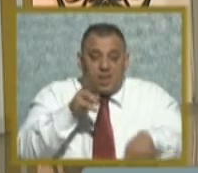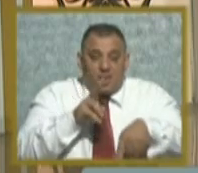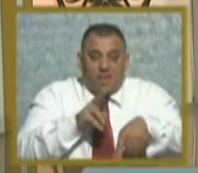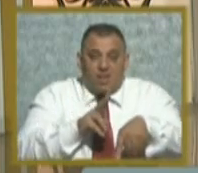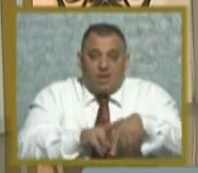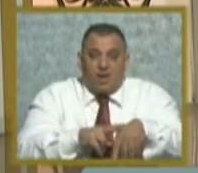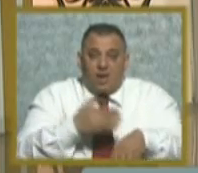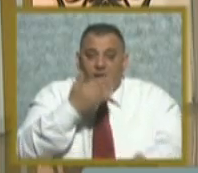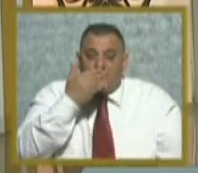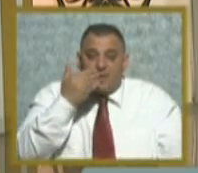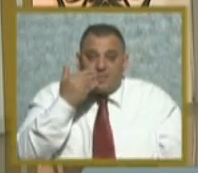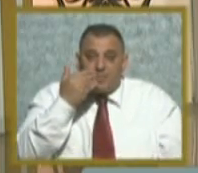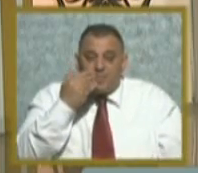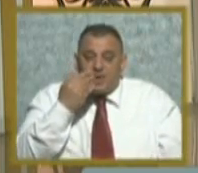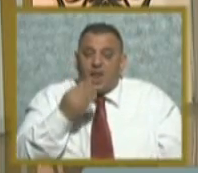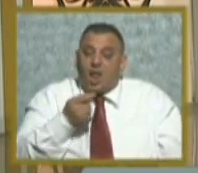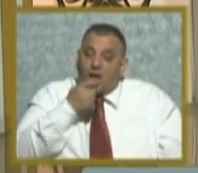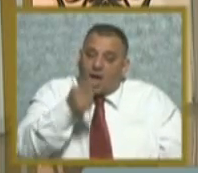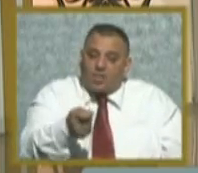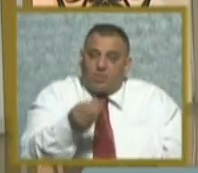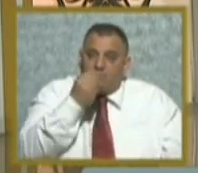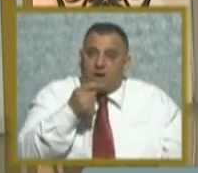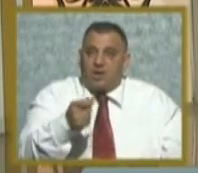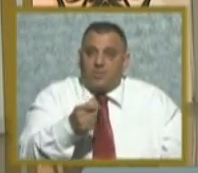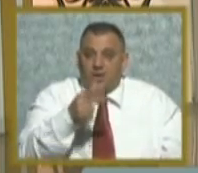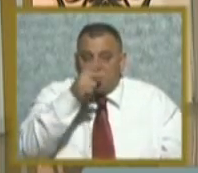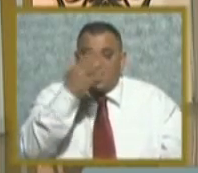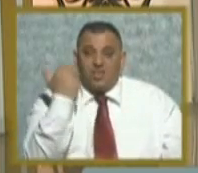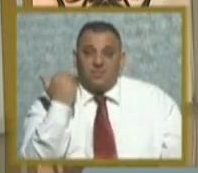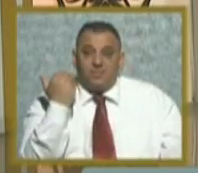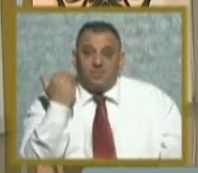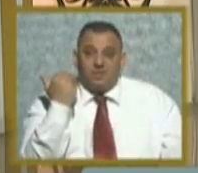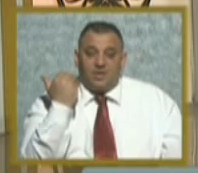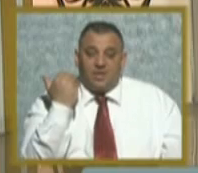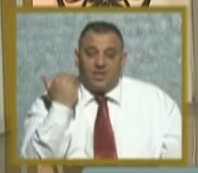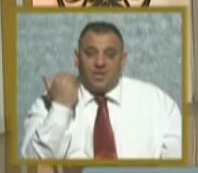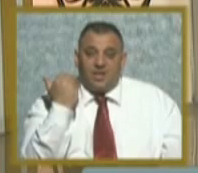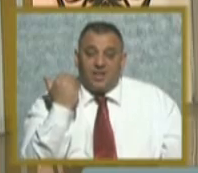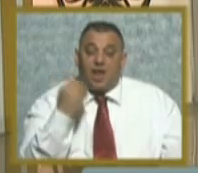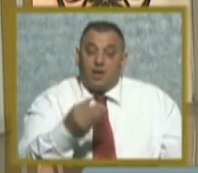يعني اصوم واطعم. ها هذا رمضان القريب يعني ها؟